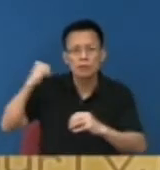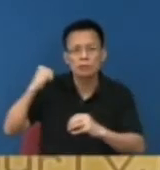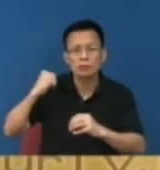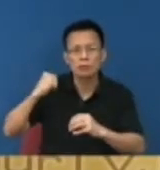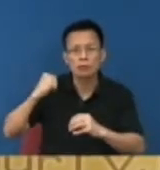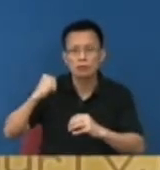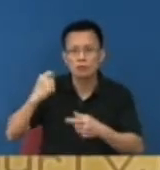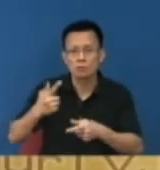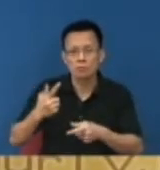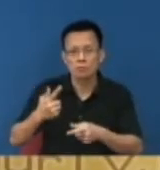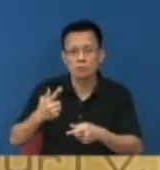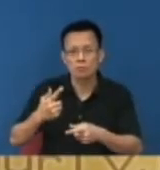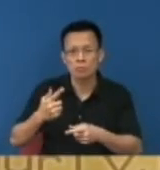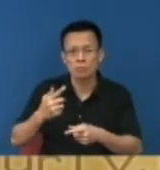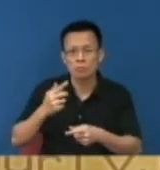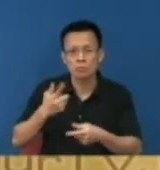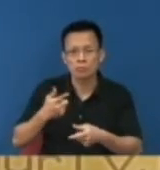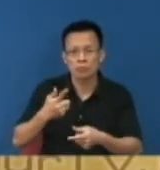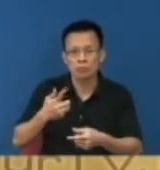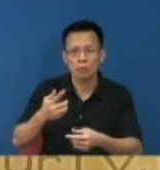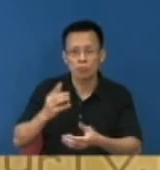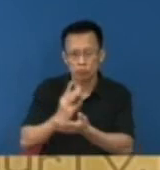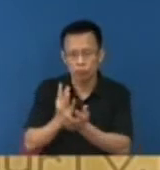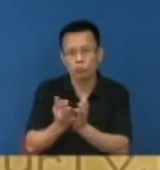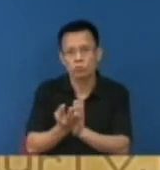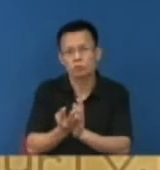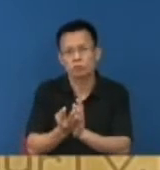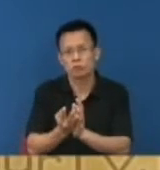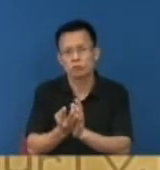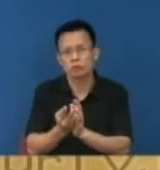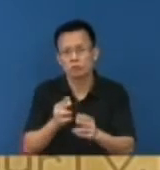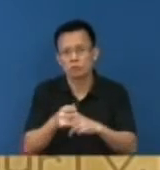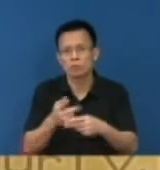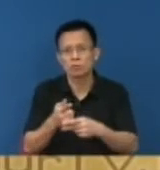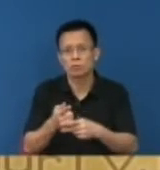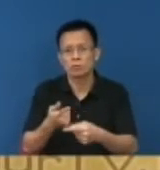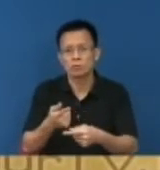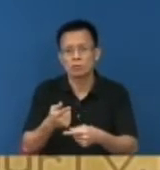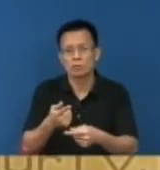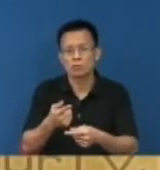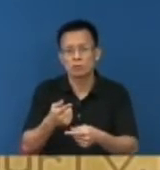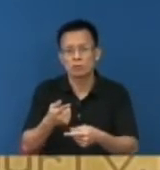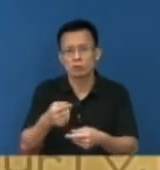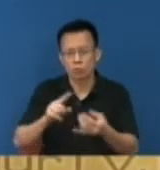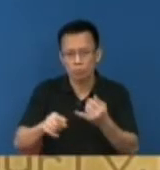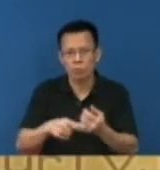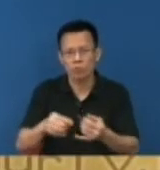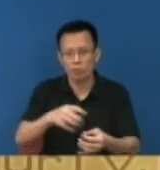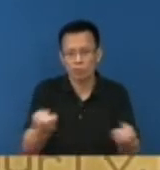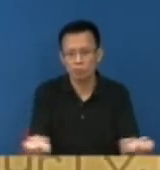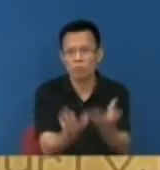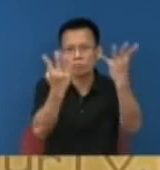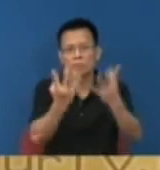武器，有暴力嘅計劃，最後尾咪放炸彈同埋殺咗林斌咯。咁你哋譴唔譴